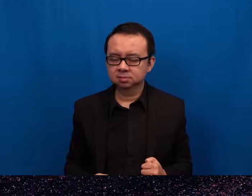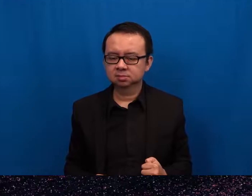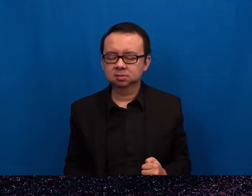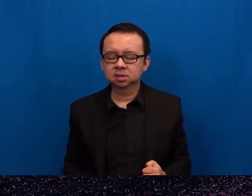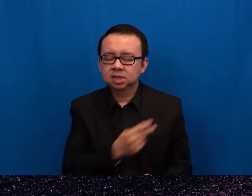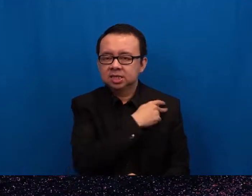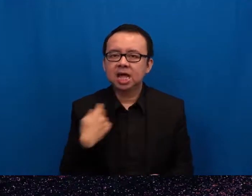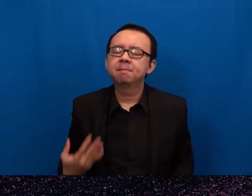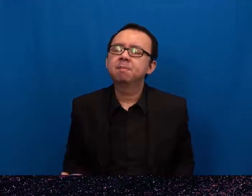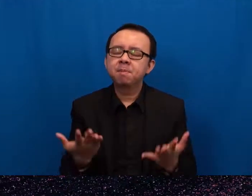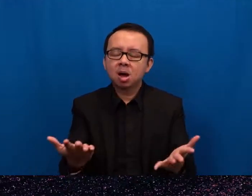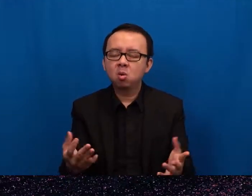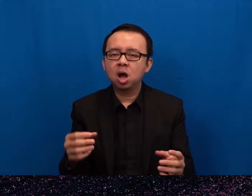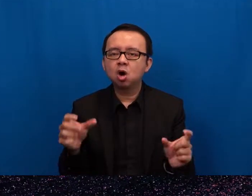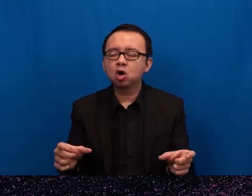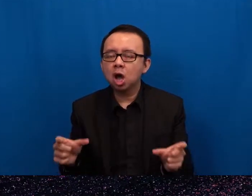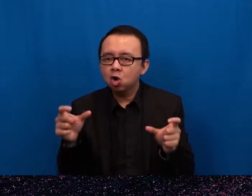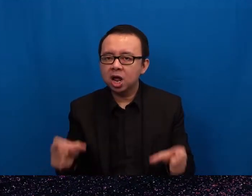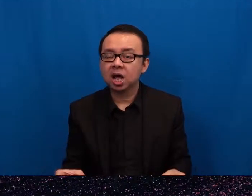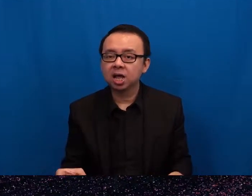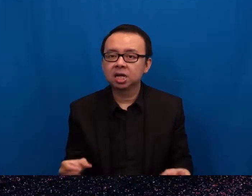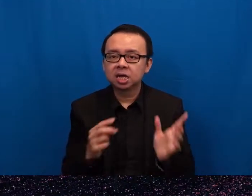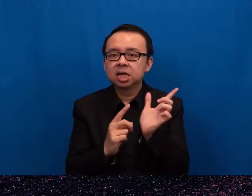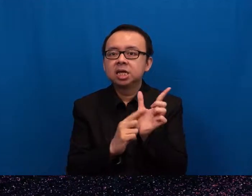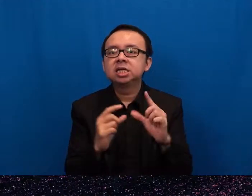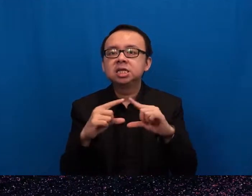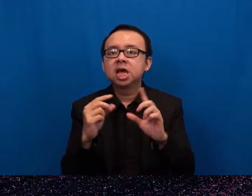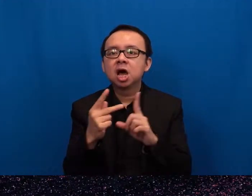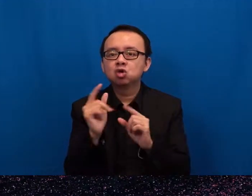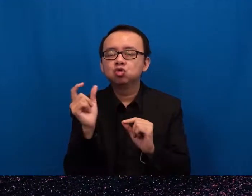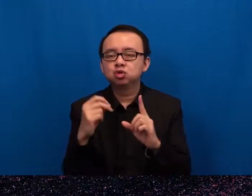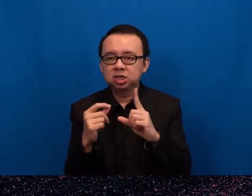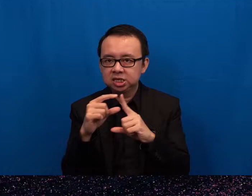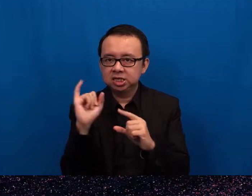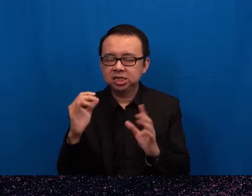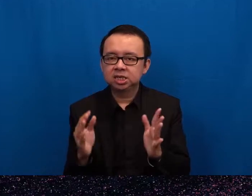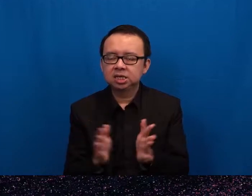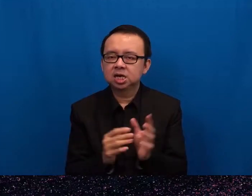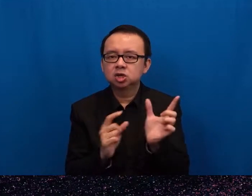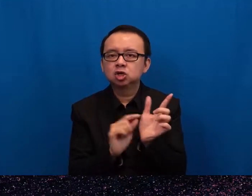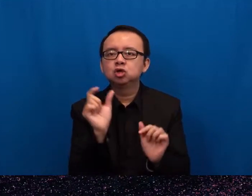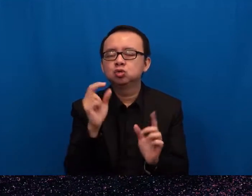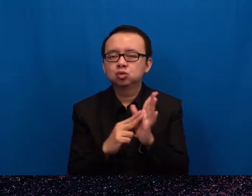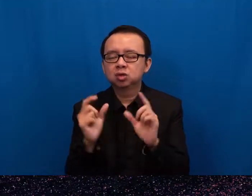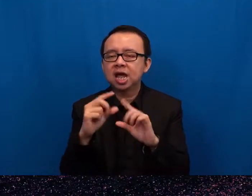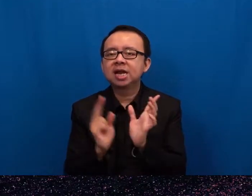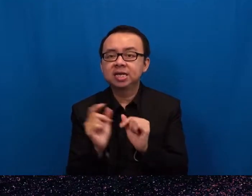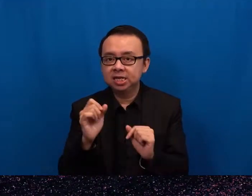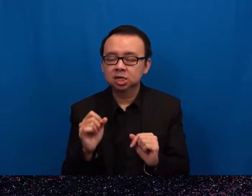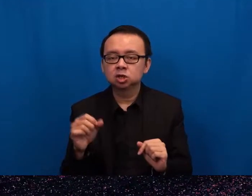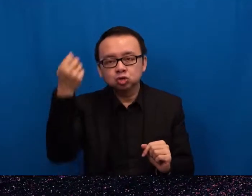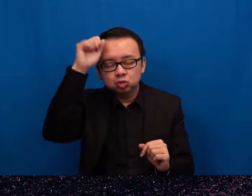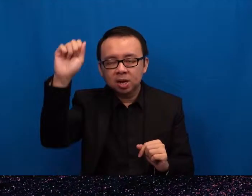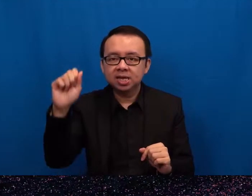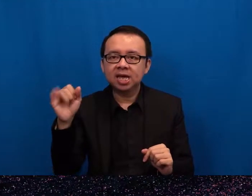bring all, membawa orang Yahudi dan Yunani sehingga tahun-tahun ke depan berita Injil akan sampai kemana-mana.